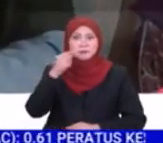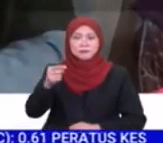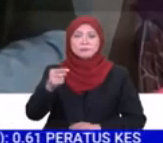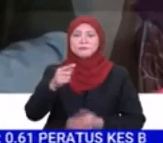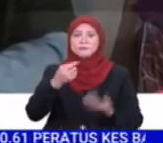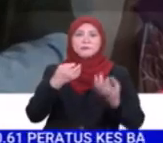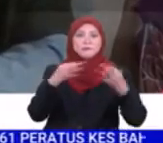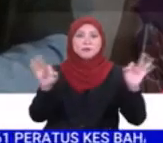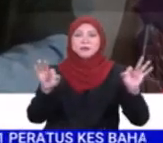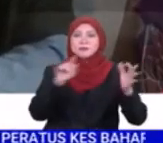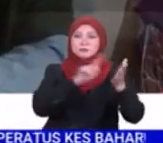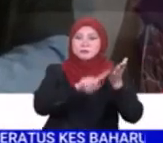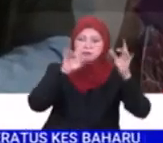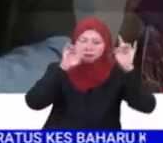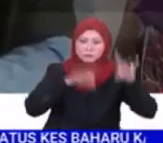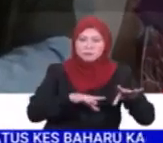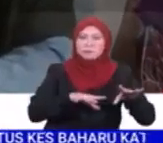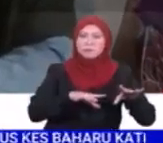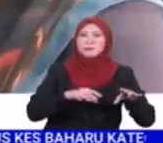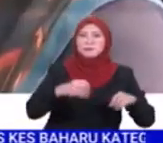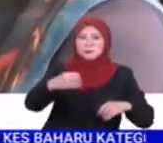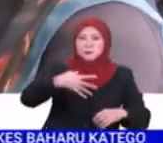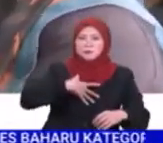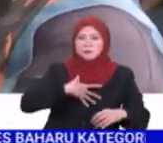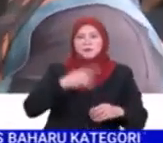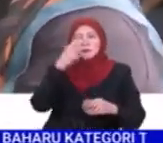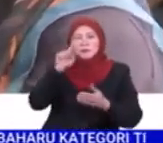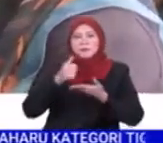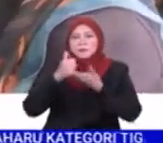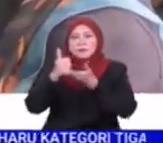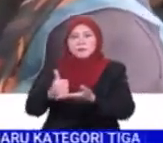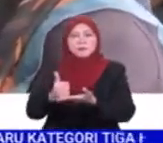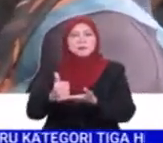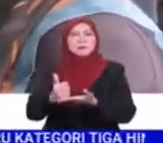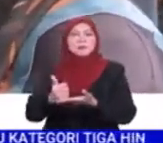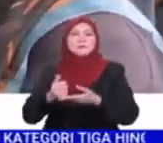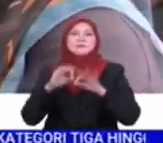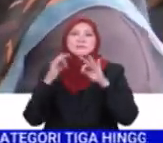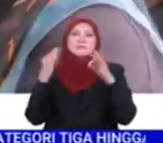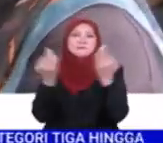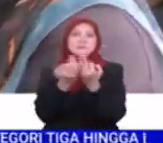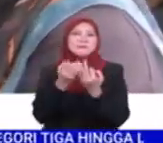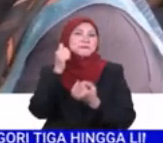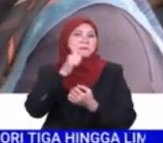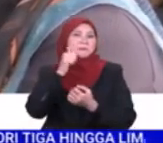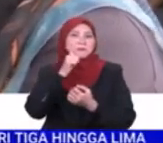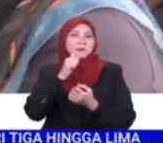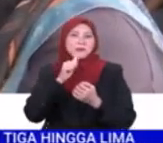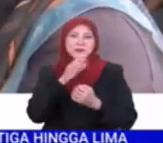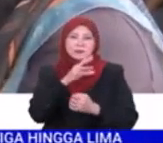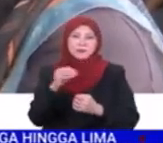score percuma sebagai langkah proaktif membantu kesejahteraan wanita dan keluarga Malaysia